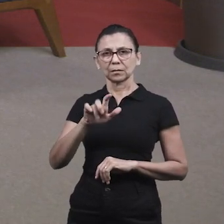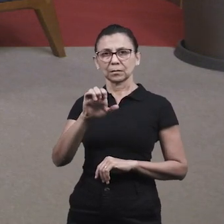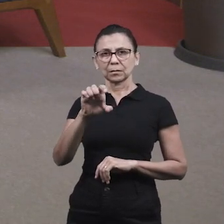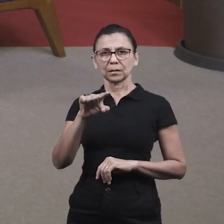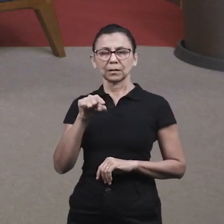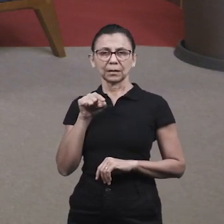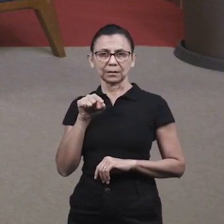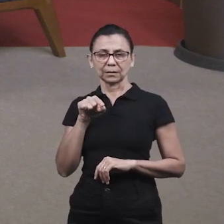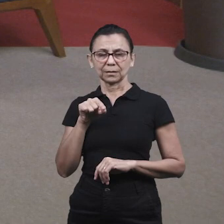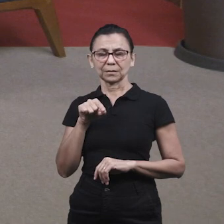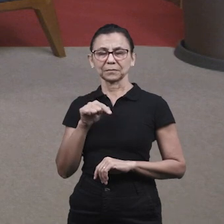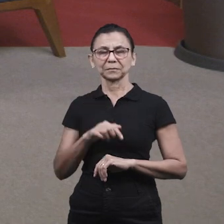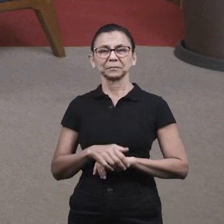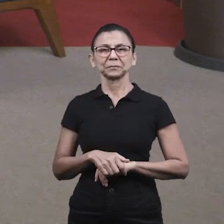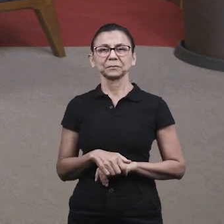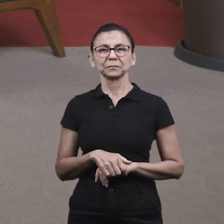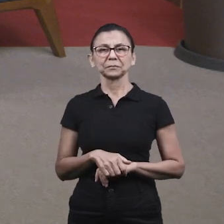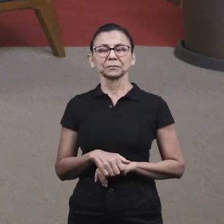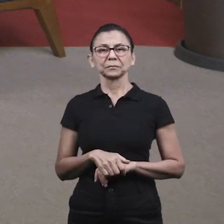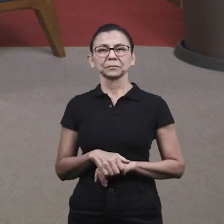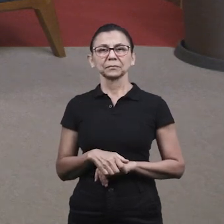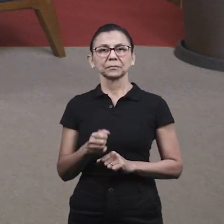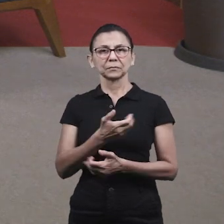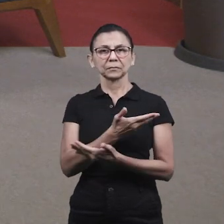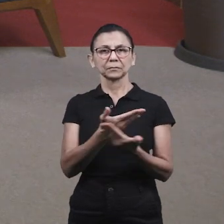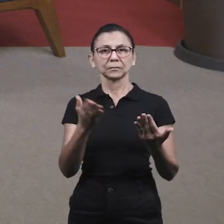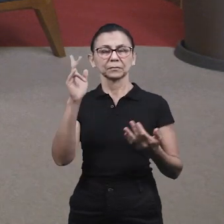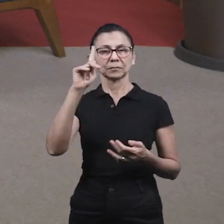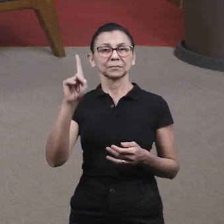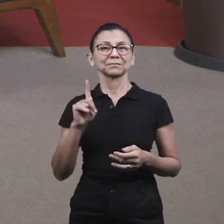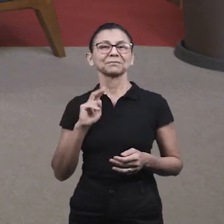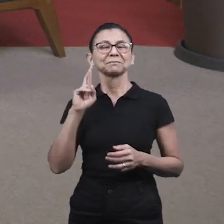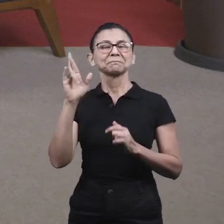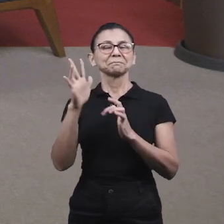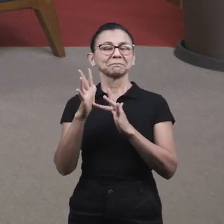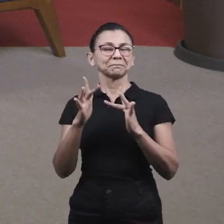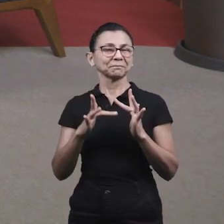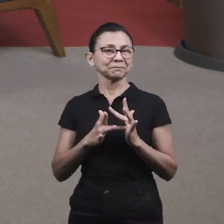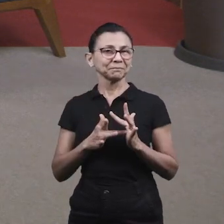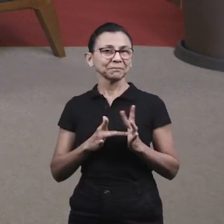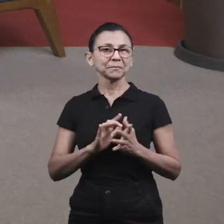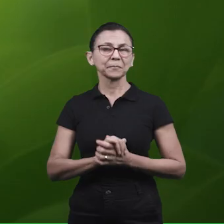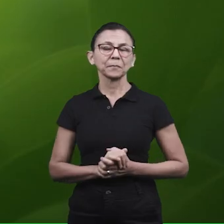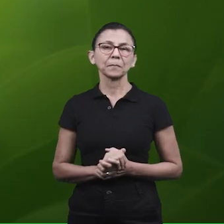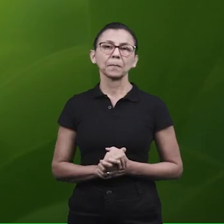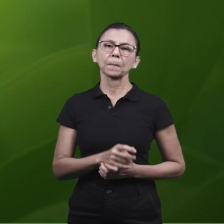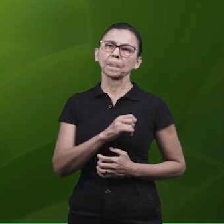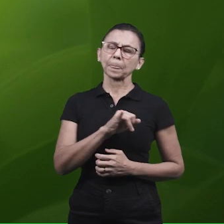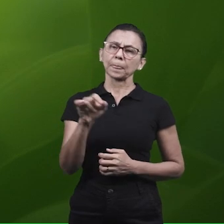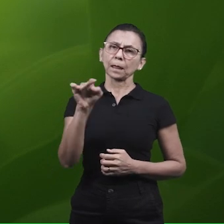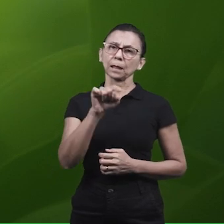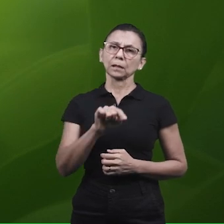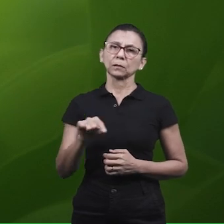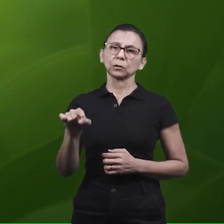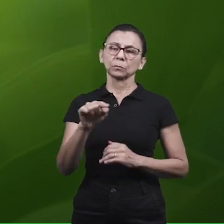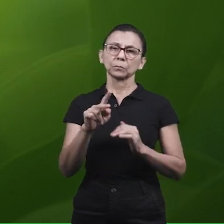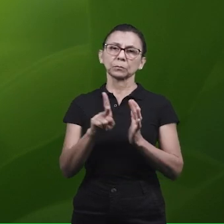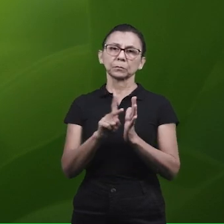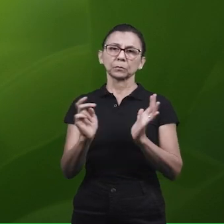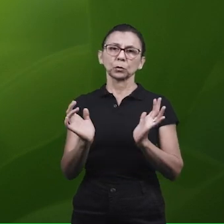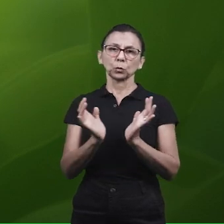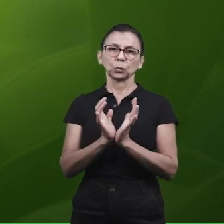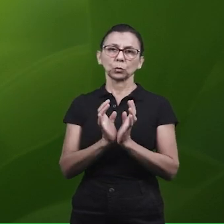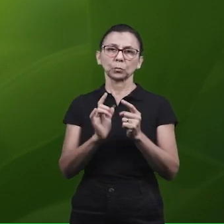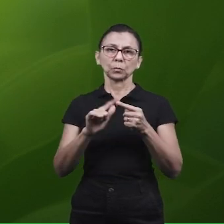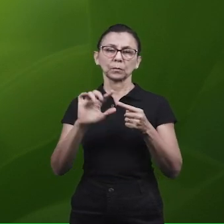apporté cette transformation, nous allons lire un texte et discuter un peu. On va voir la participation du pasteur Alex Moore du